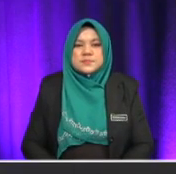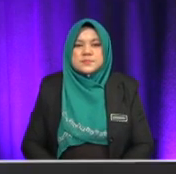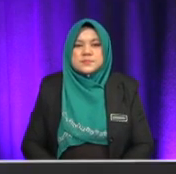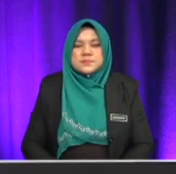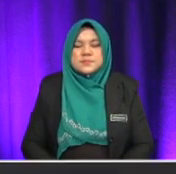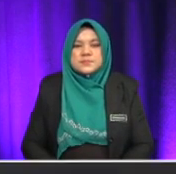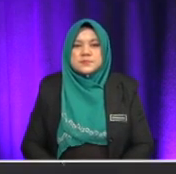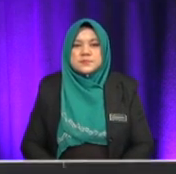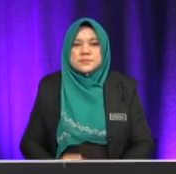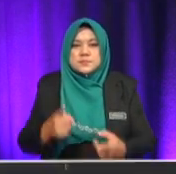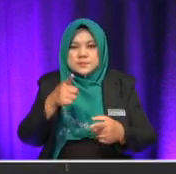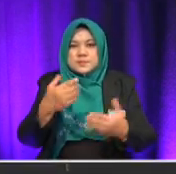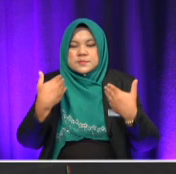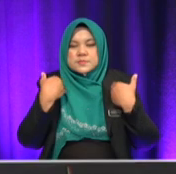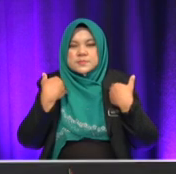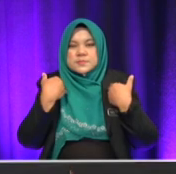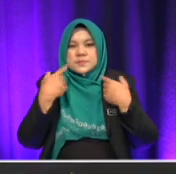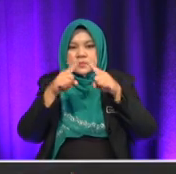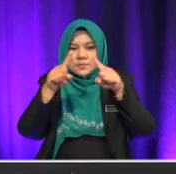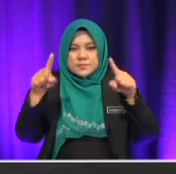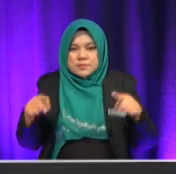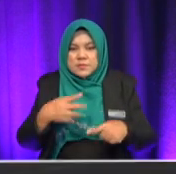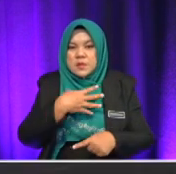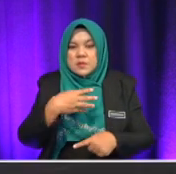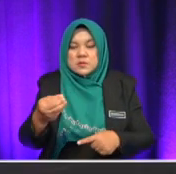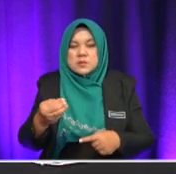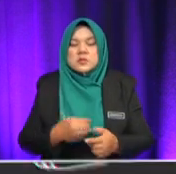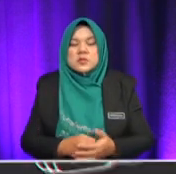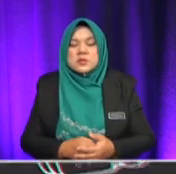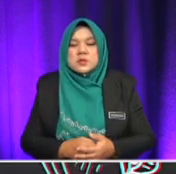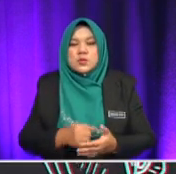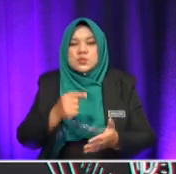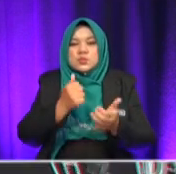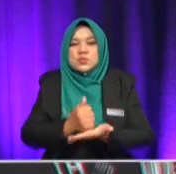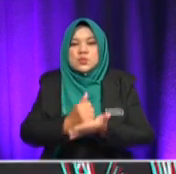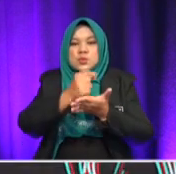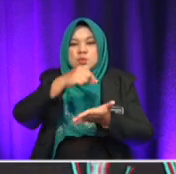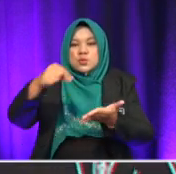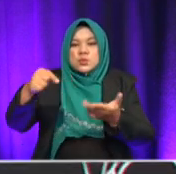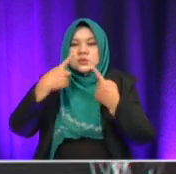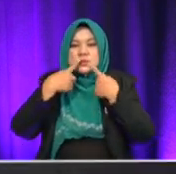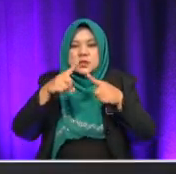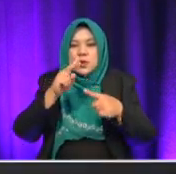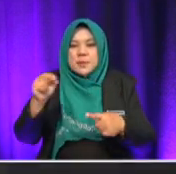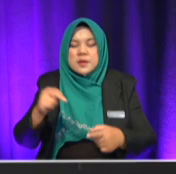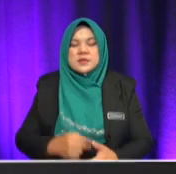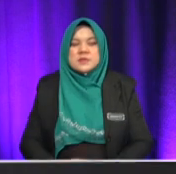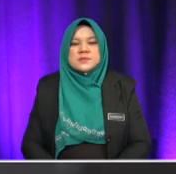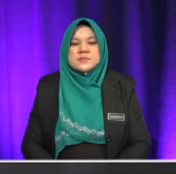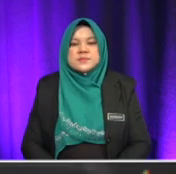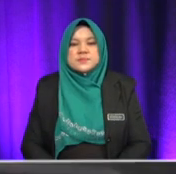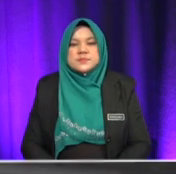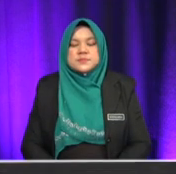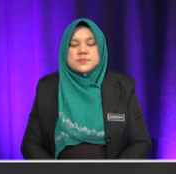ada kamu ada bersama mereka kamu tulis jawabannya ABC turu-tulis jawabannya ABC Oke